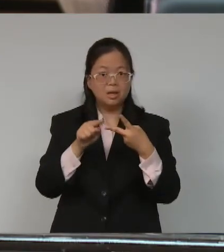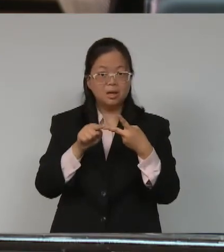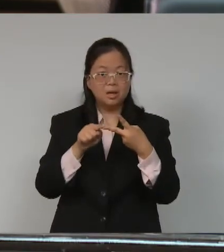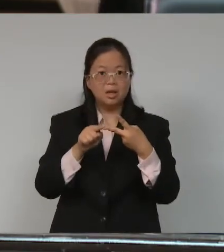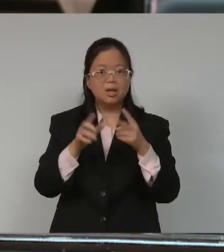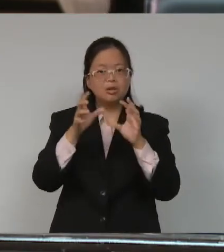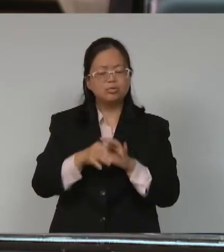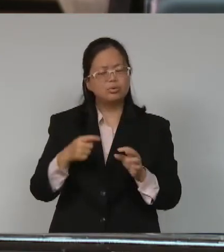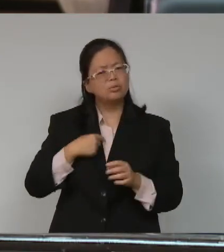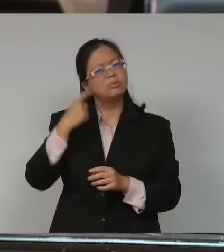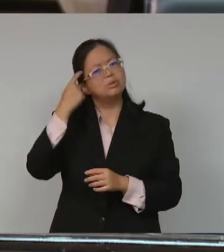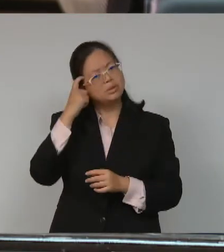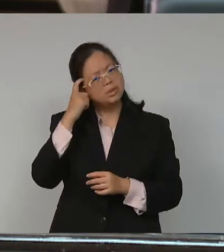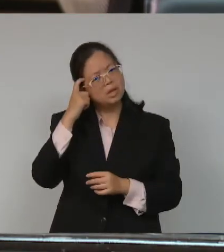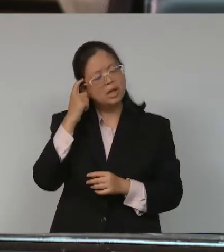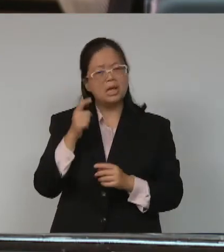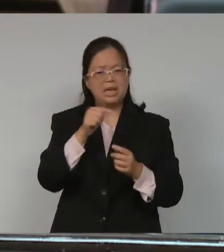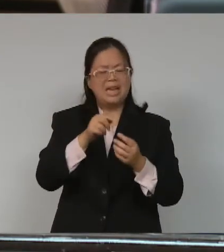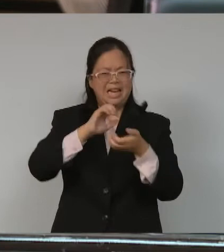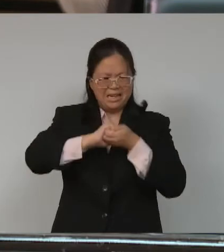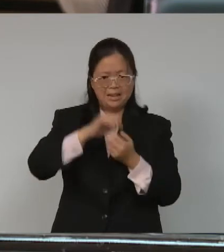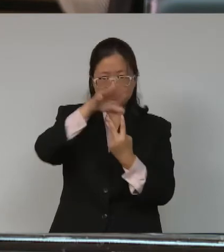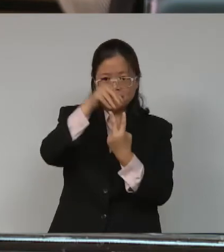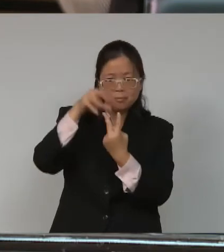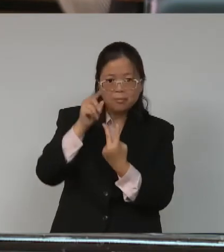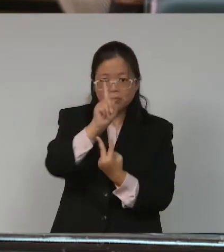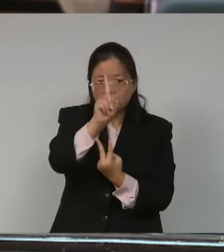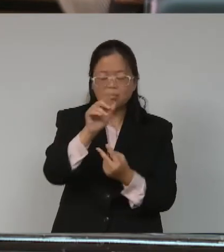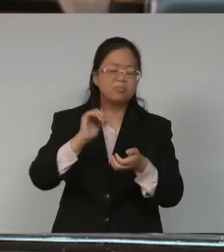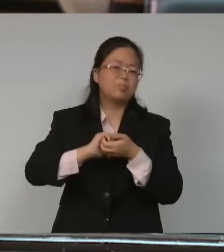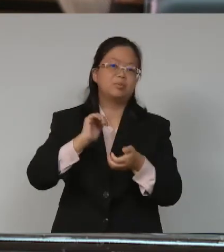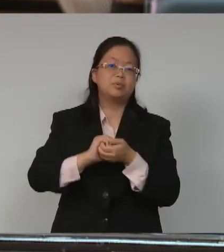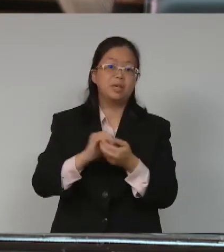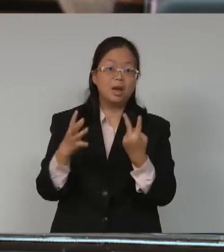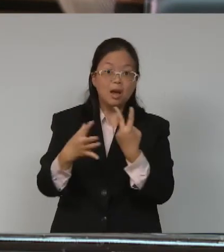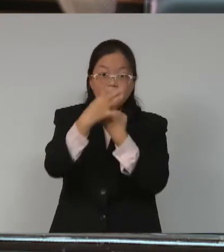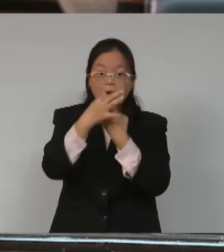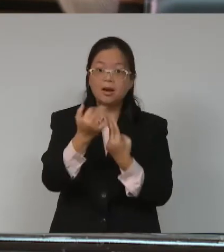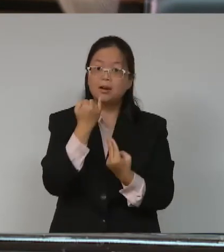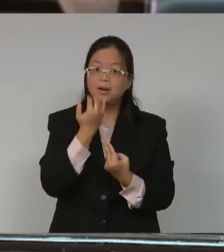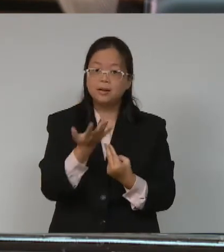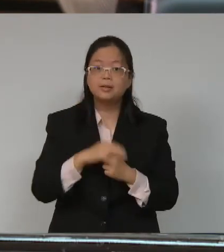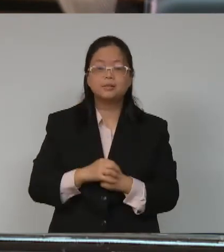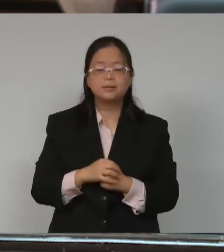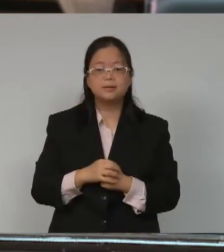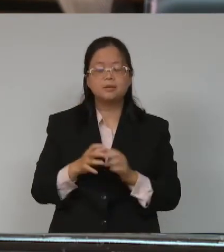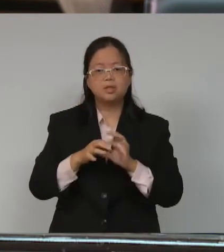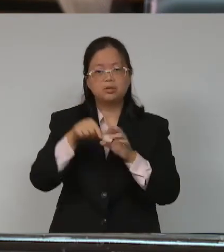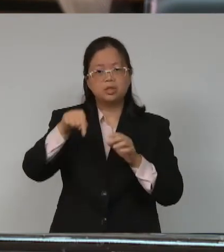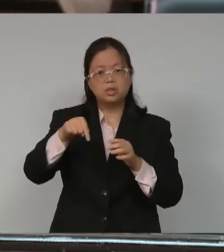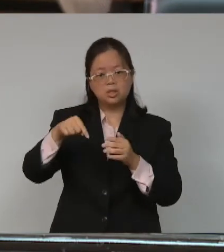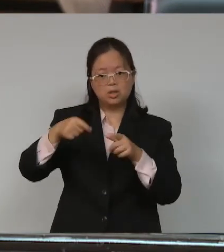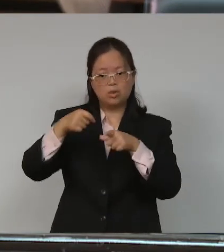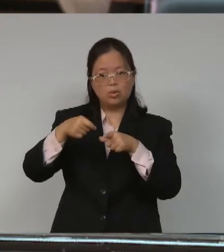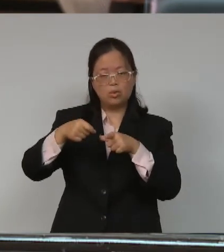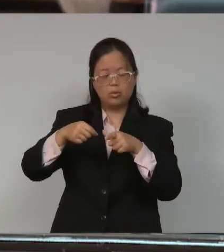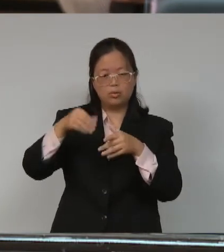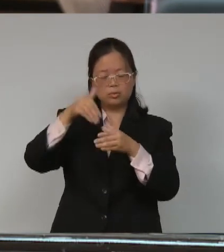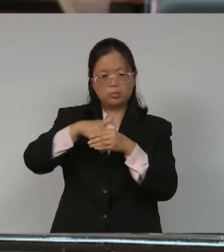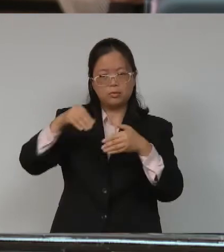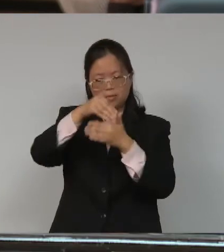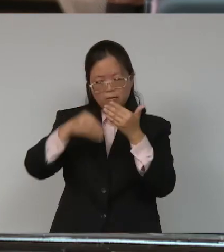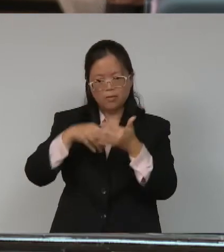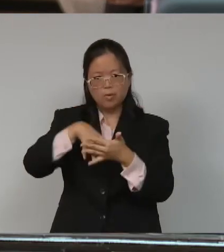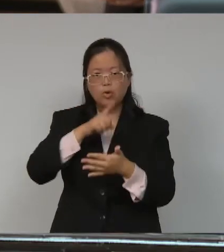又是复决又是创制吗？因为呢，本法并没有规定呢，说呢你要勾选的一定要是单一